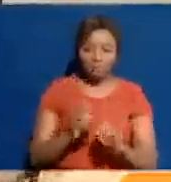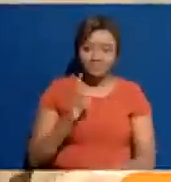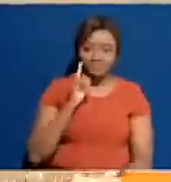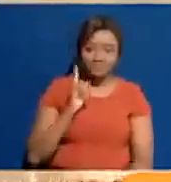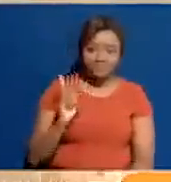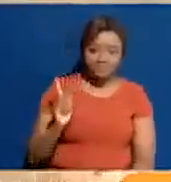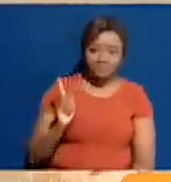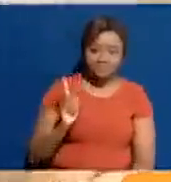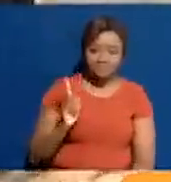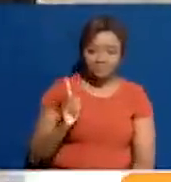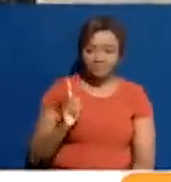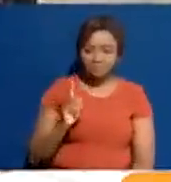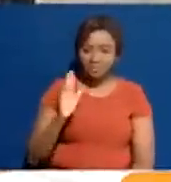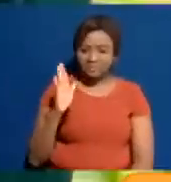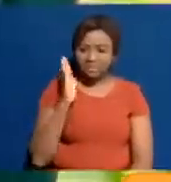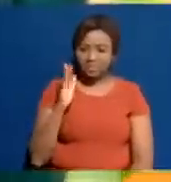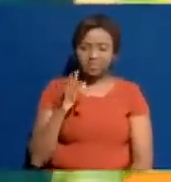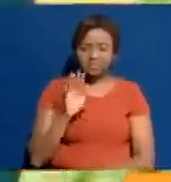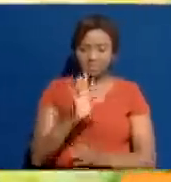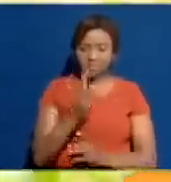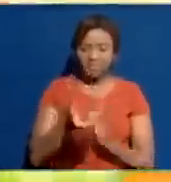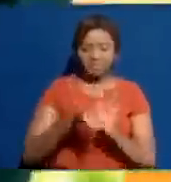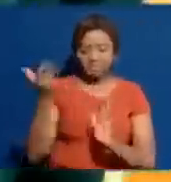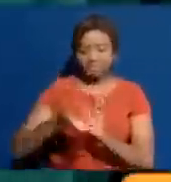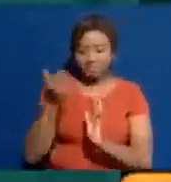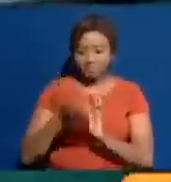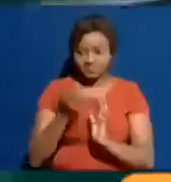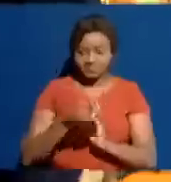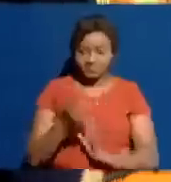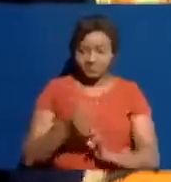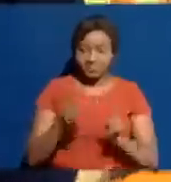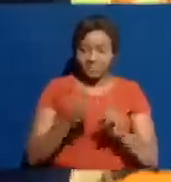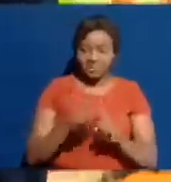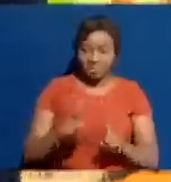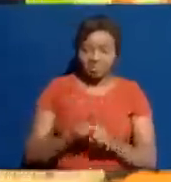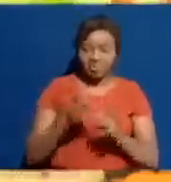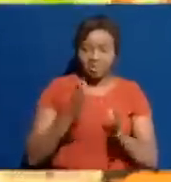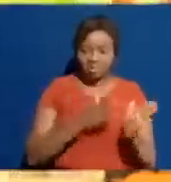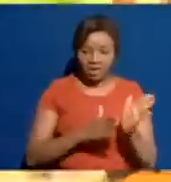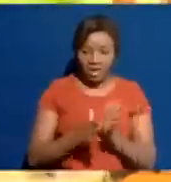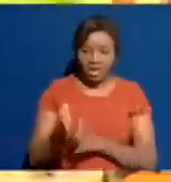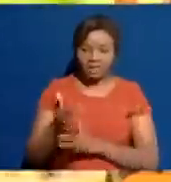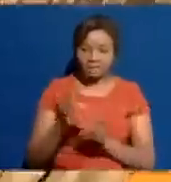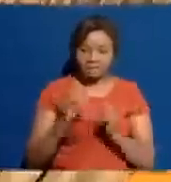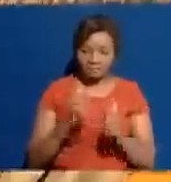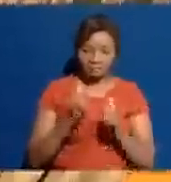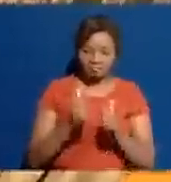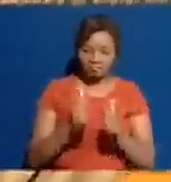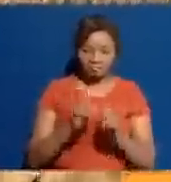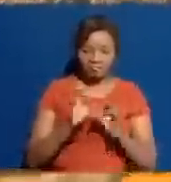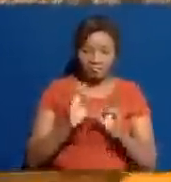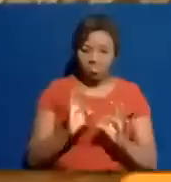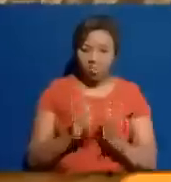Usimamizi wa shamba hili la Northlands uliondoa vibanda hivyo kwa muda, na pia wana mipango ya kujenga upya ua, huku wakisubiri